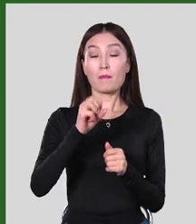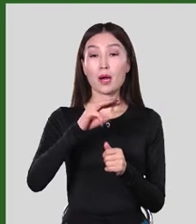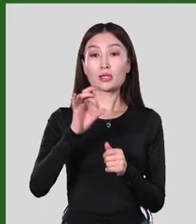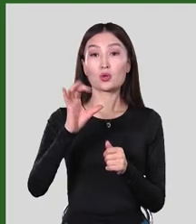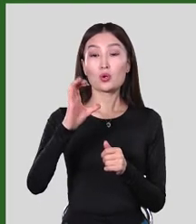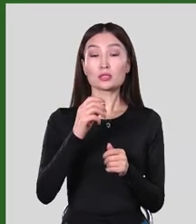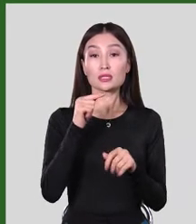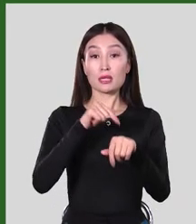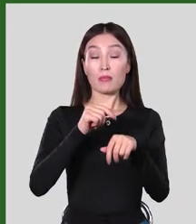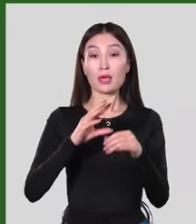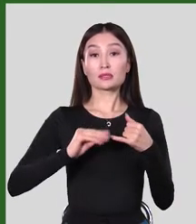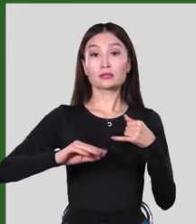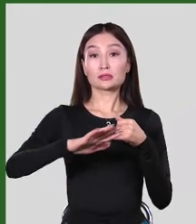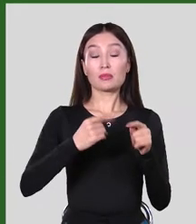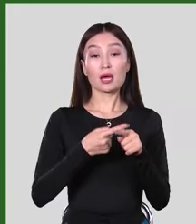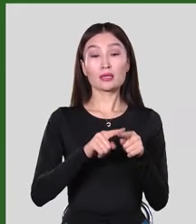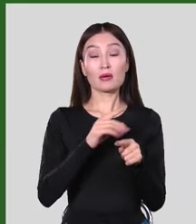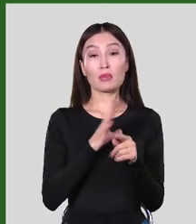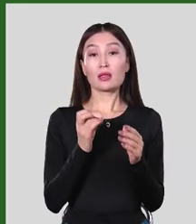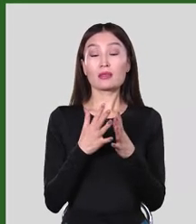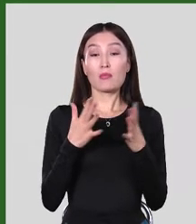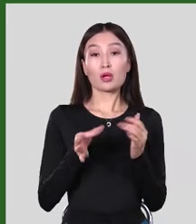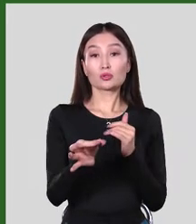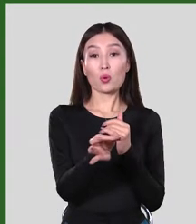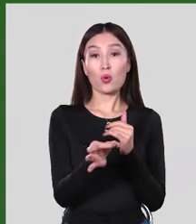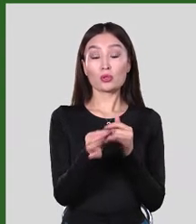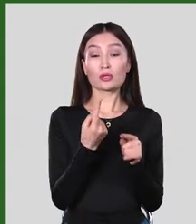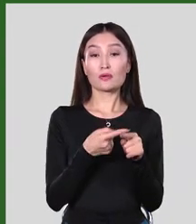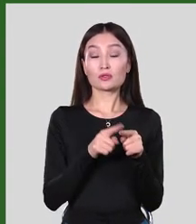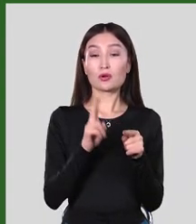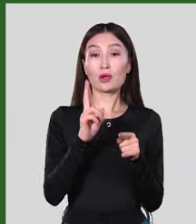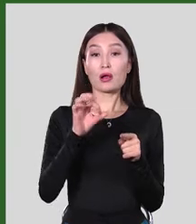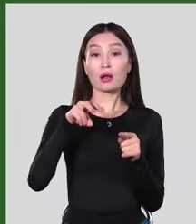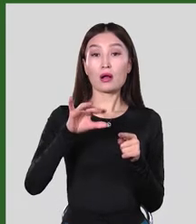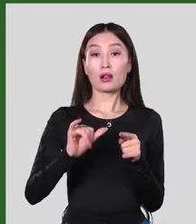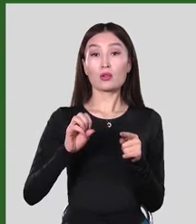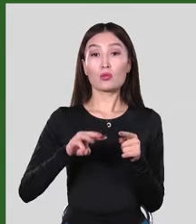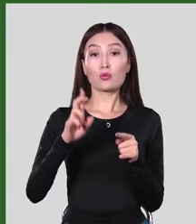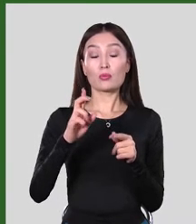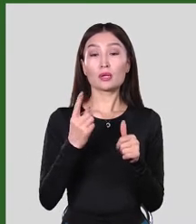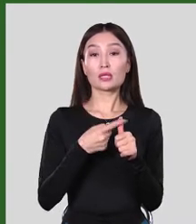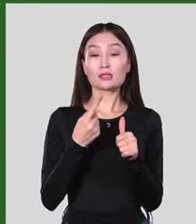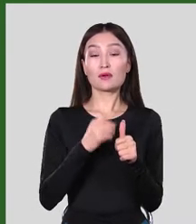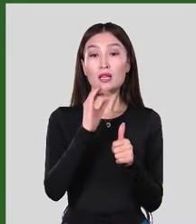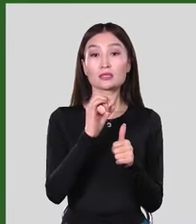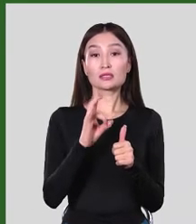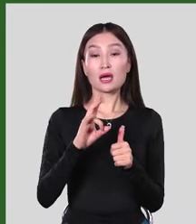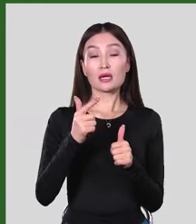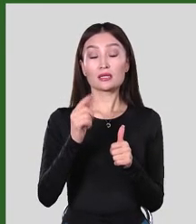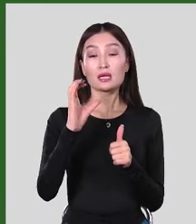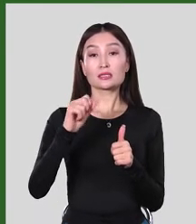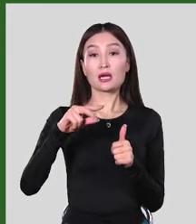гористой суши. Это был небольшой остров, который Колумб назвал Сан-Сальвадор –